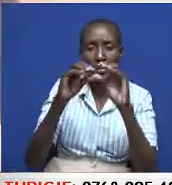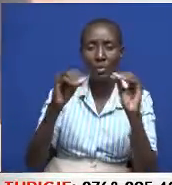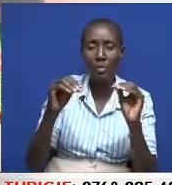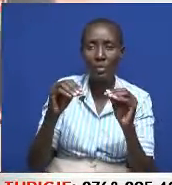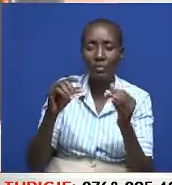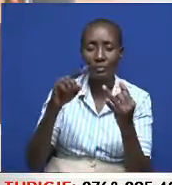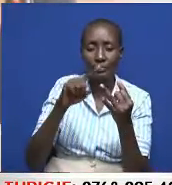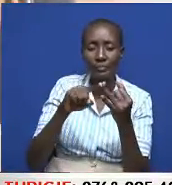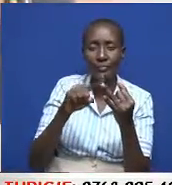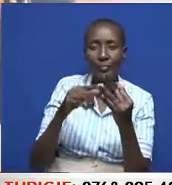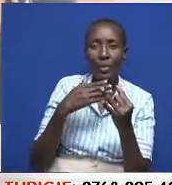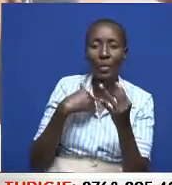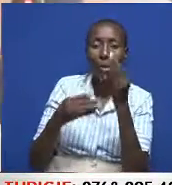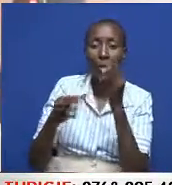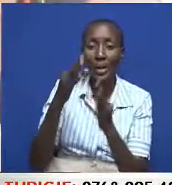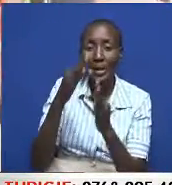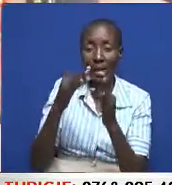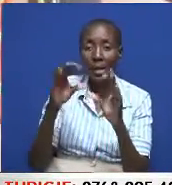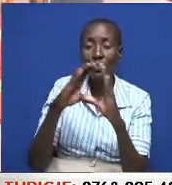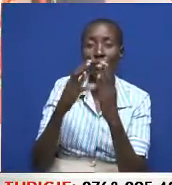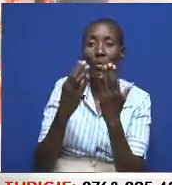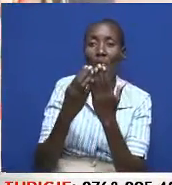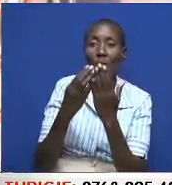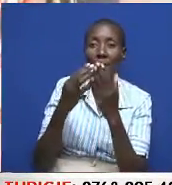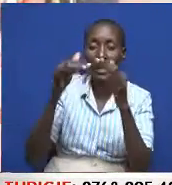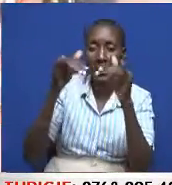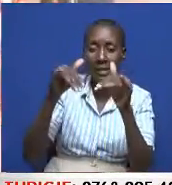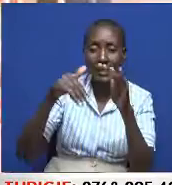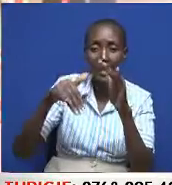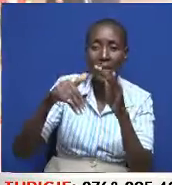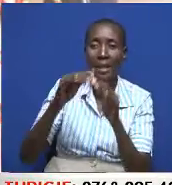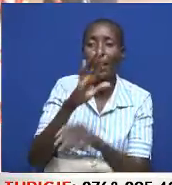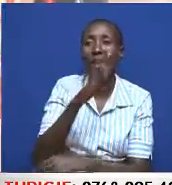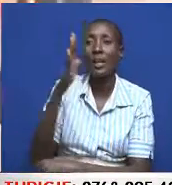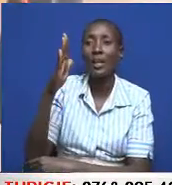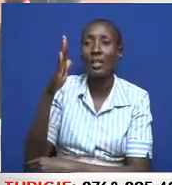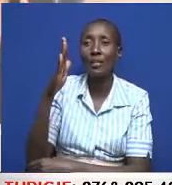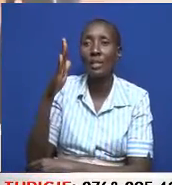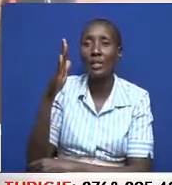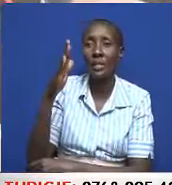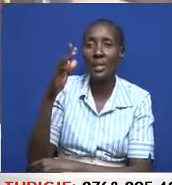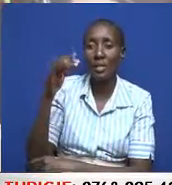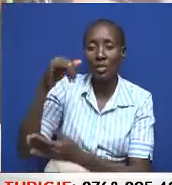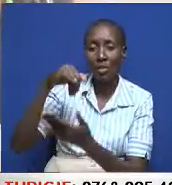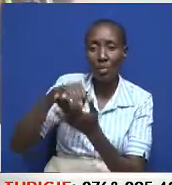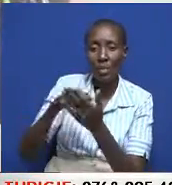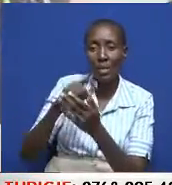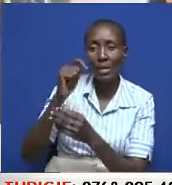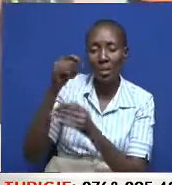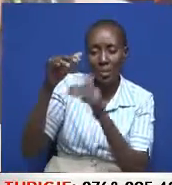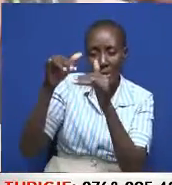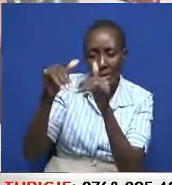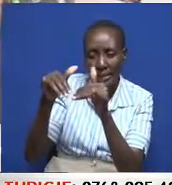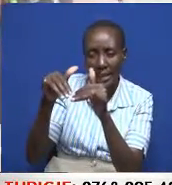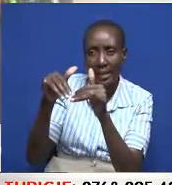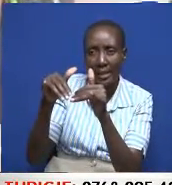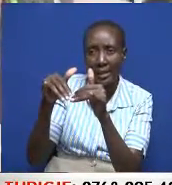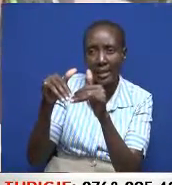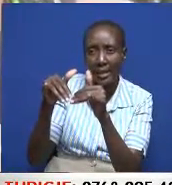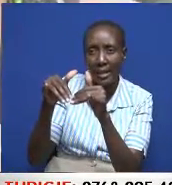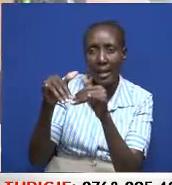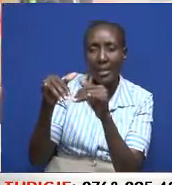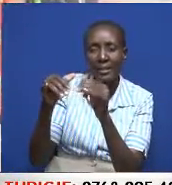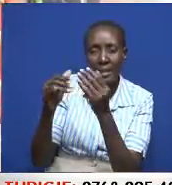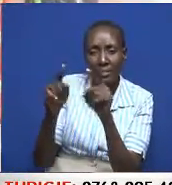haki ya jamii ya Sengwer ambayo tunaishi kule msitu iweze kutambuliwa kama jamii zingine. Tuishi kwa msitu kwa njia ile ambayo tunahifadhi,